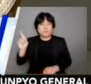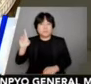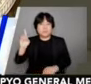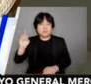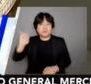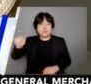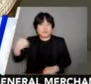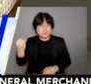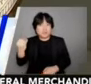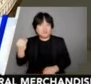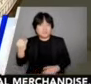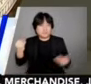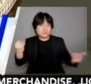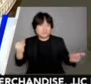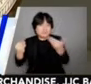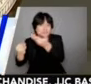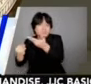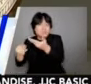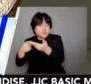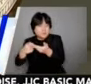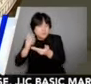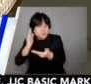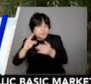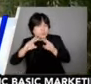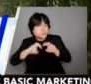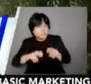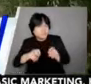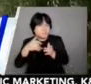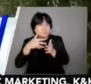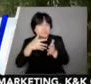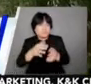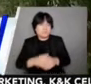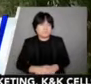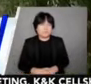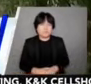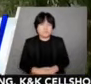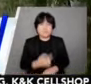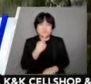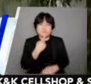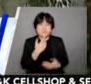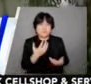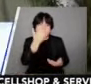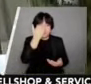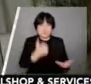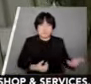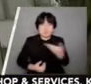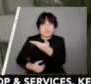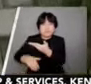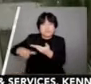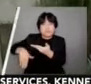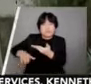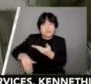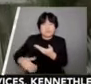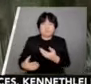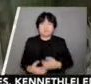lamang naghain ng counter-affidavit si Guo, kayong patapos na ang preliminary investigation sa reklamo.